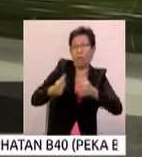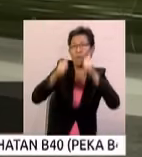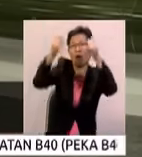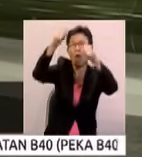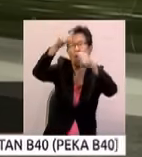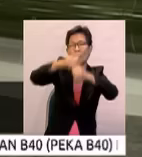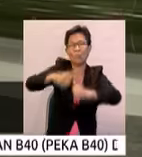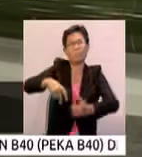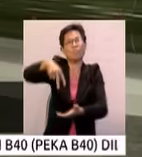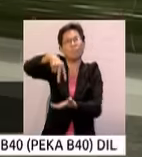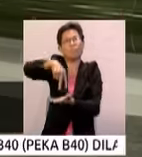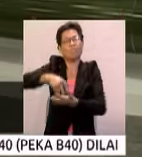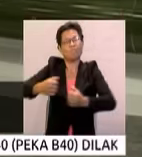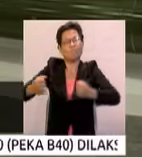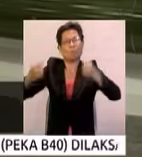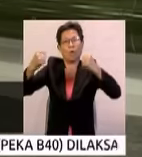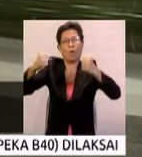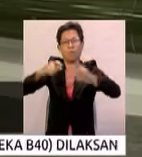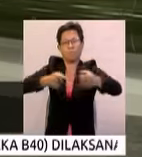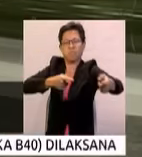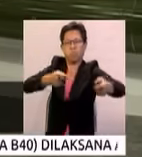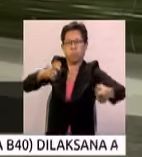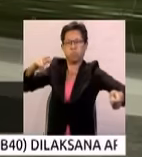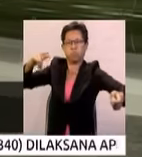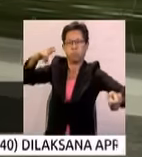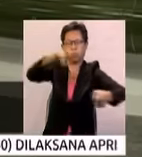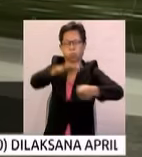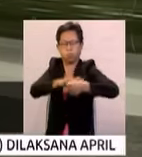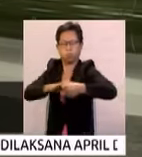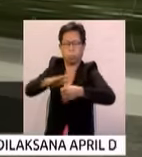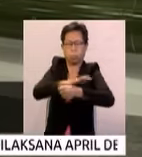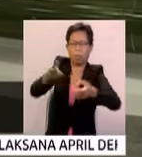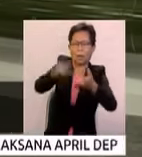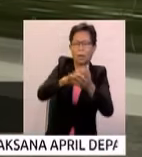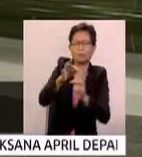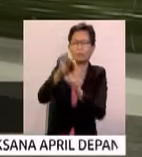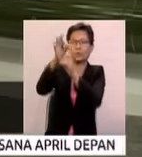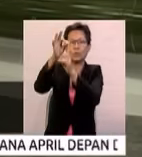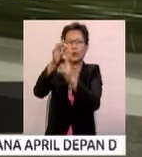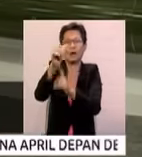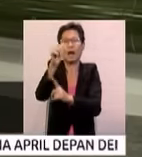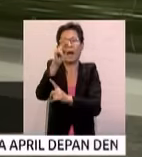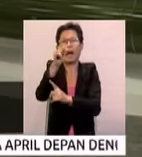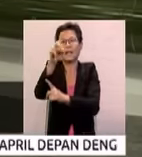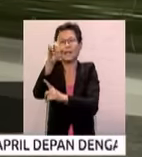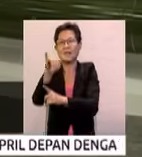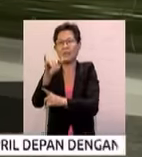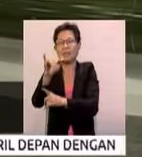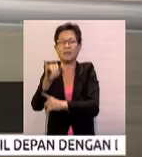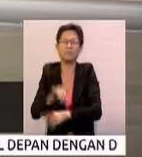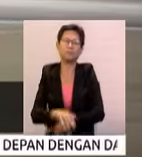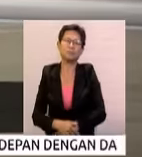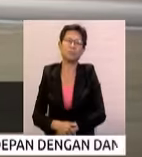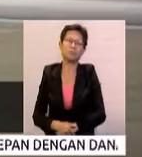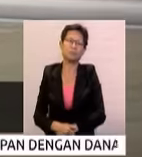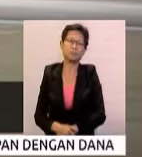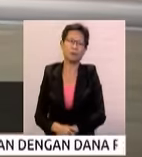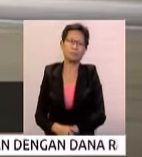berdiri gagah mengendalikan skuadron lengkap. Laporan eksklusif Andy Reza Rohadian.